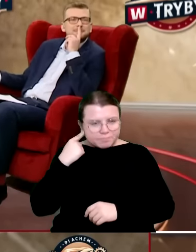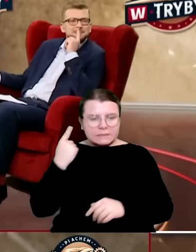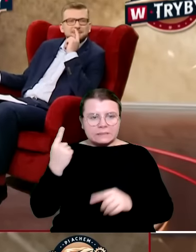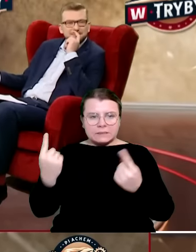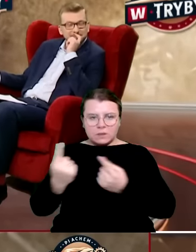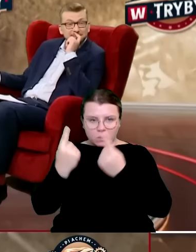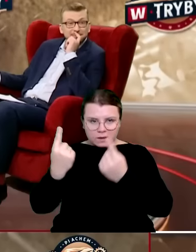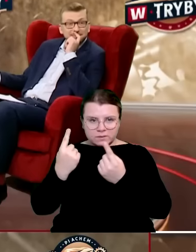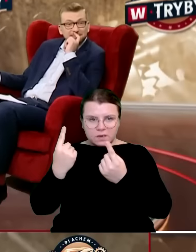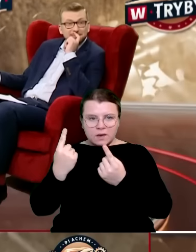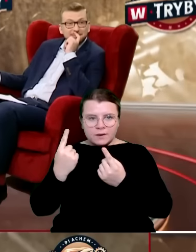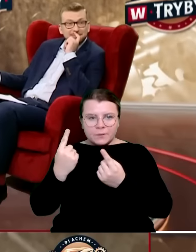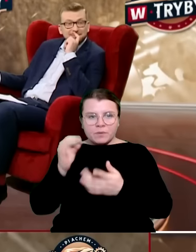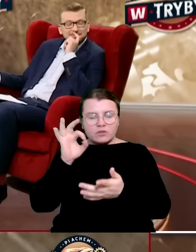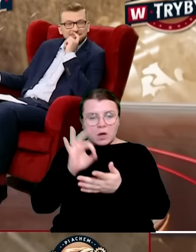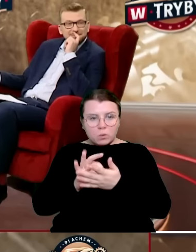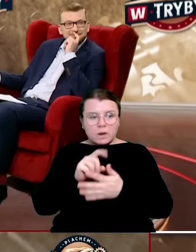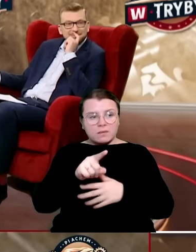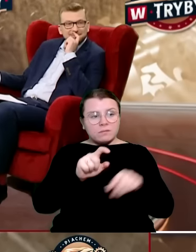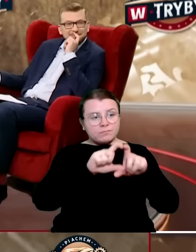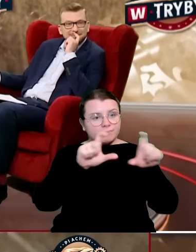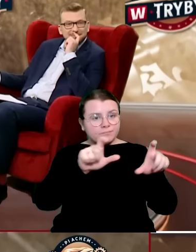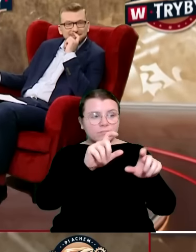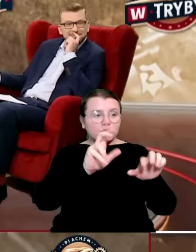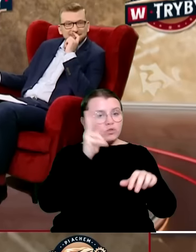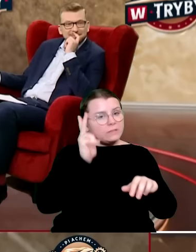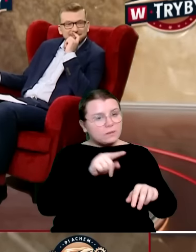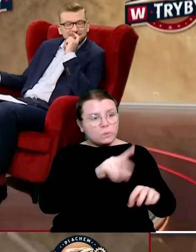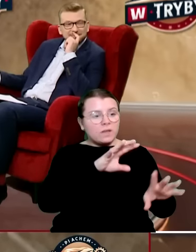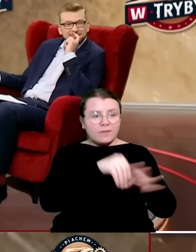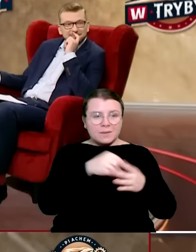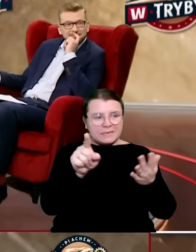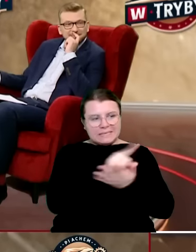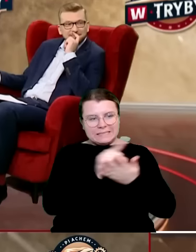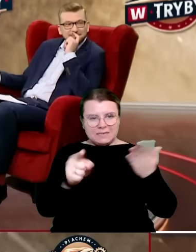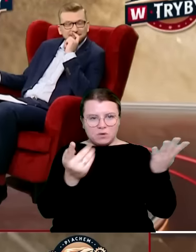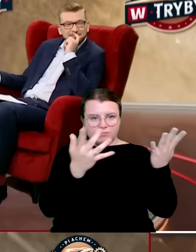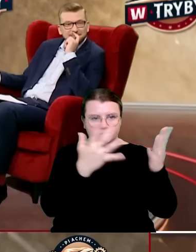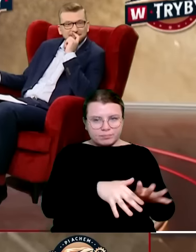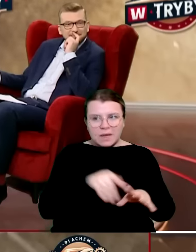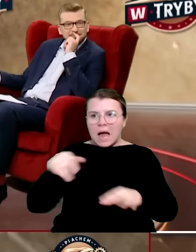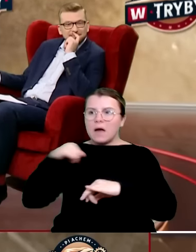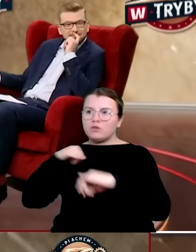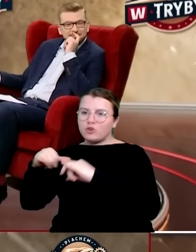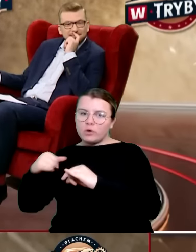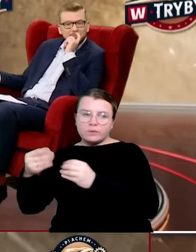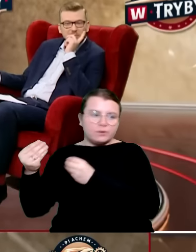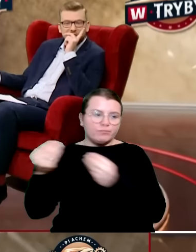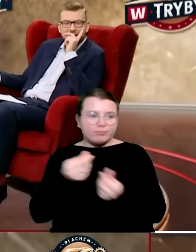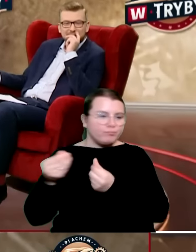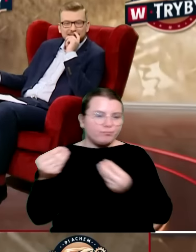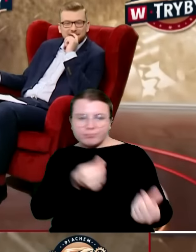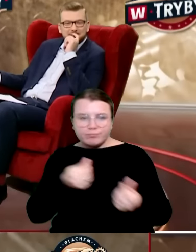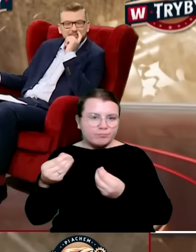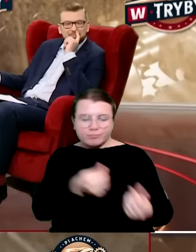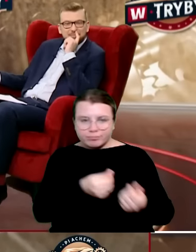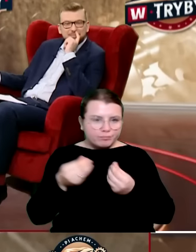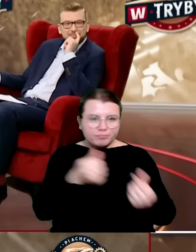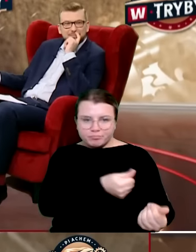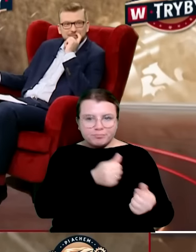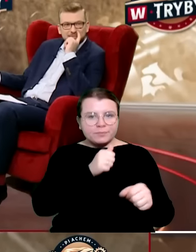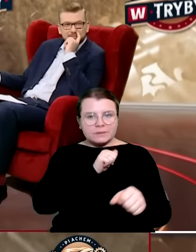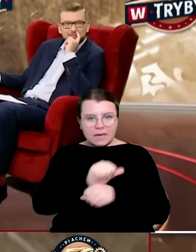w stan likwidacji i państwo, rząd na niego łoży i dotuje? I 45